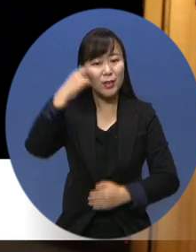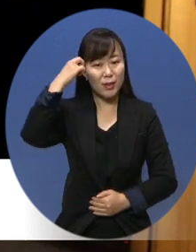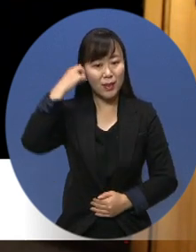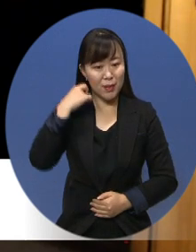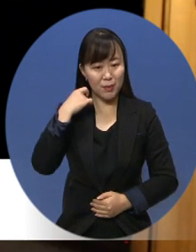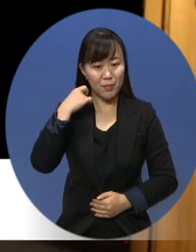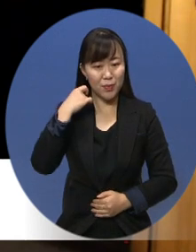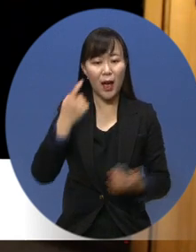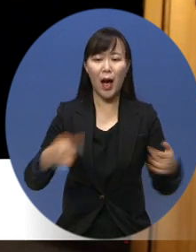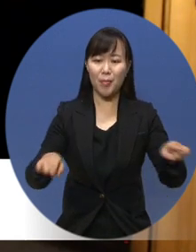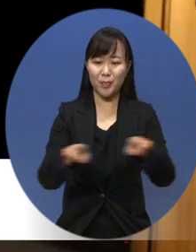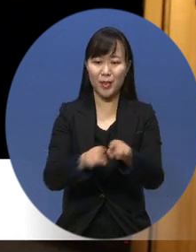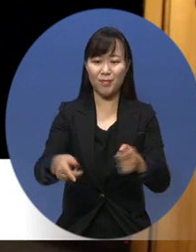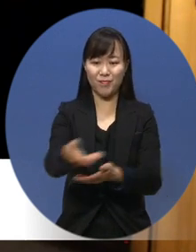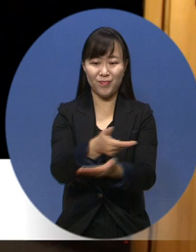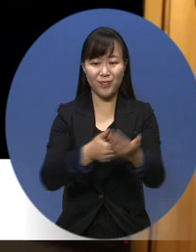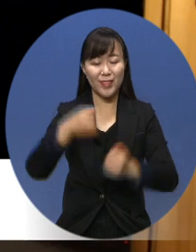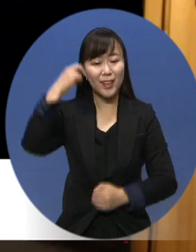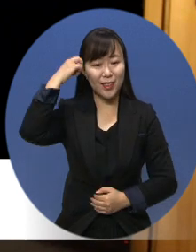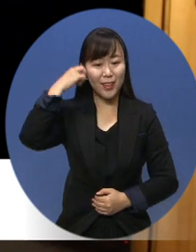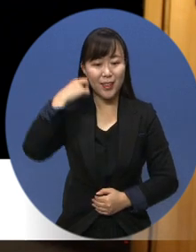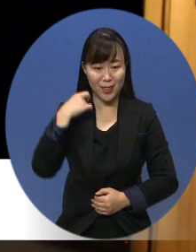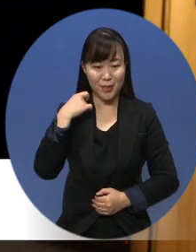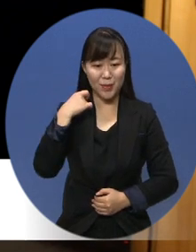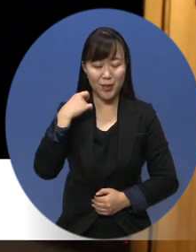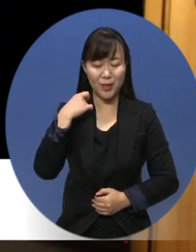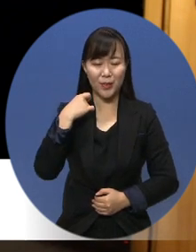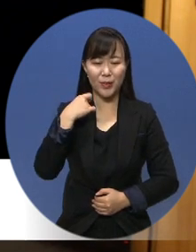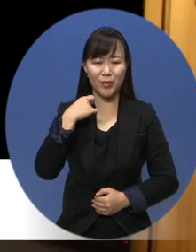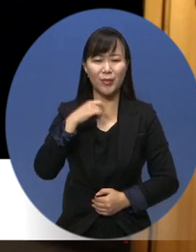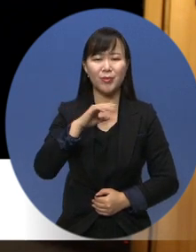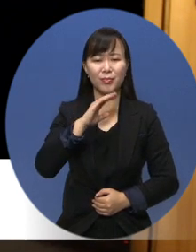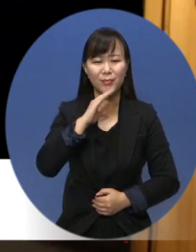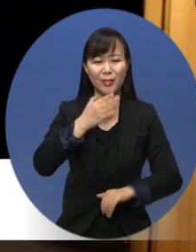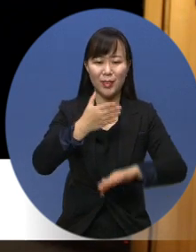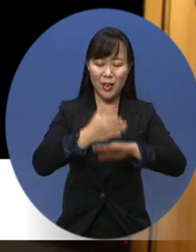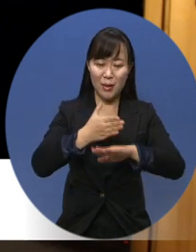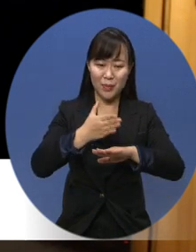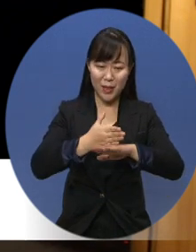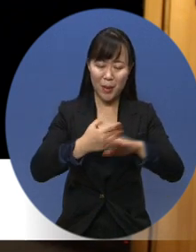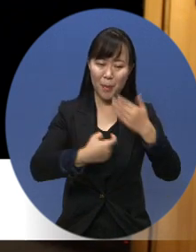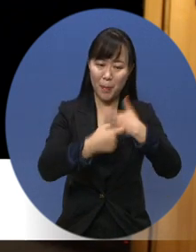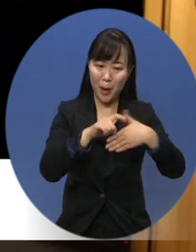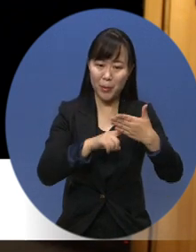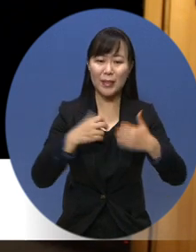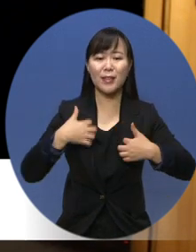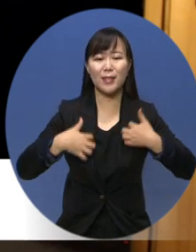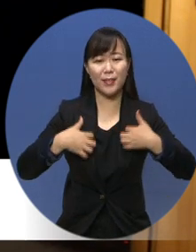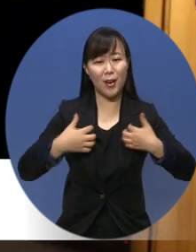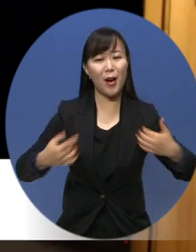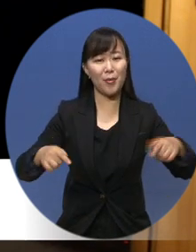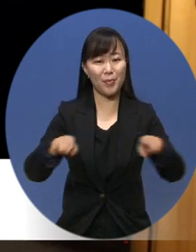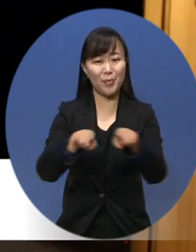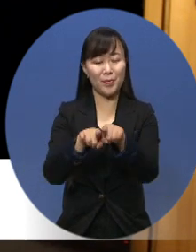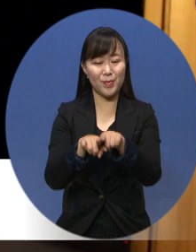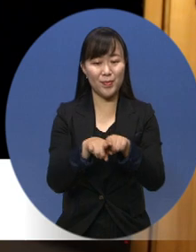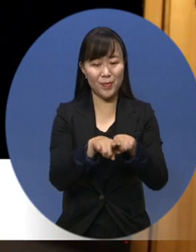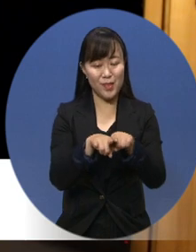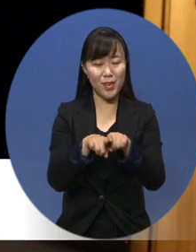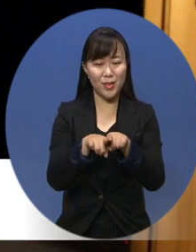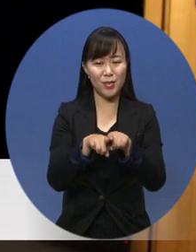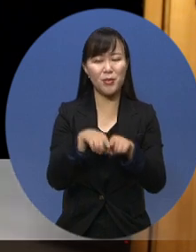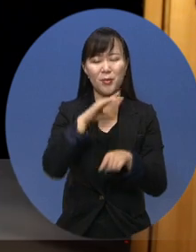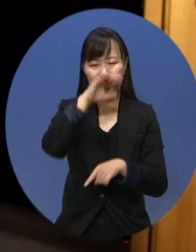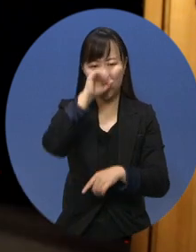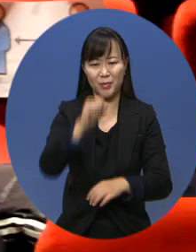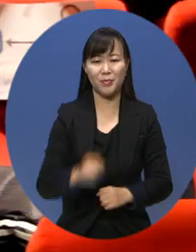느낌 함께 어우러지는 느낌 때문에 너무 감사한 마음과 즐거움이 함께 있는 것